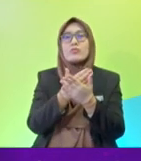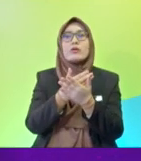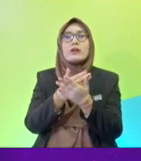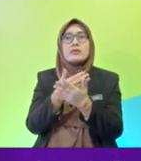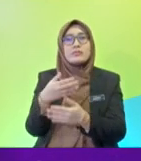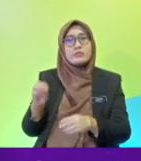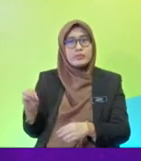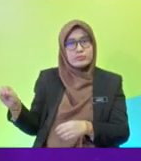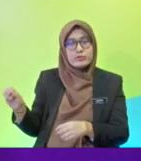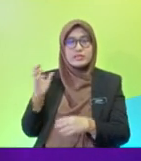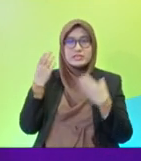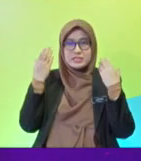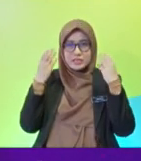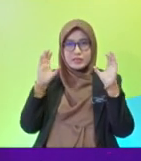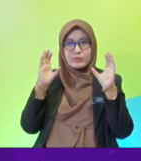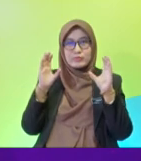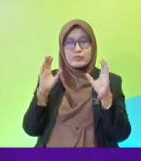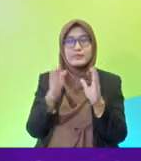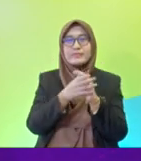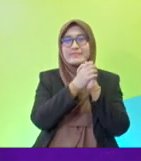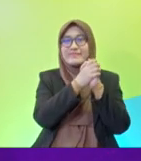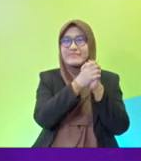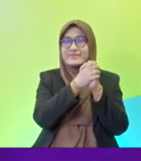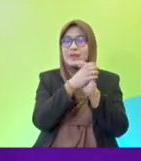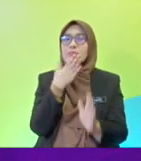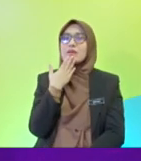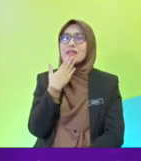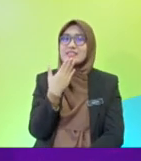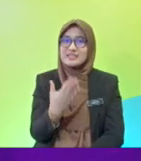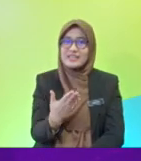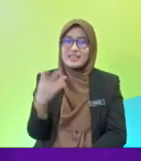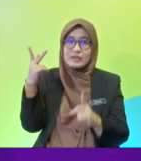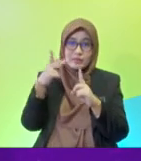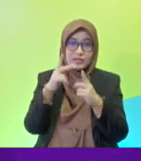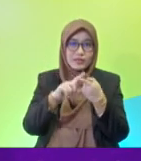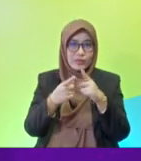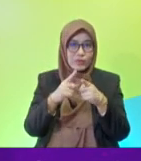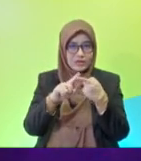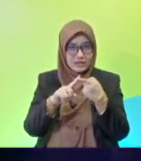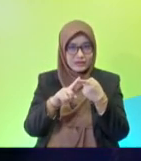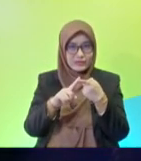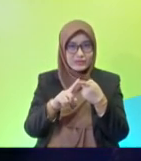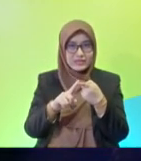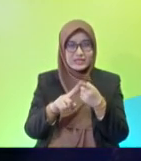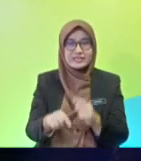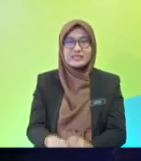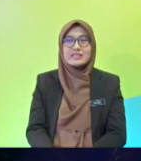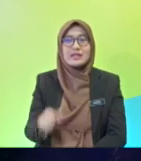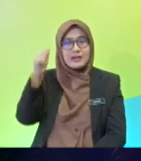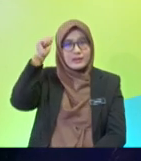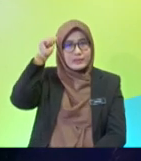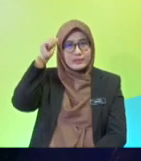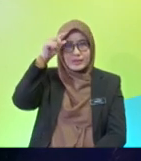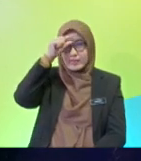Oke sabar sabar terima kasih kepada kawan-kawan sama Biji dekat SG Taman Desa